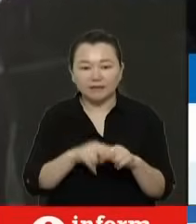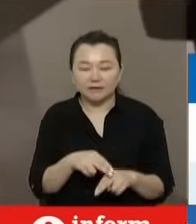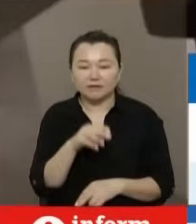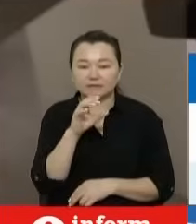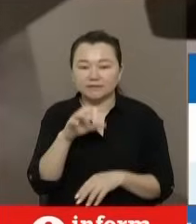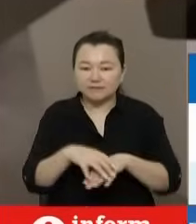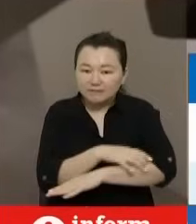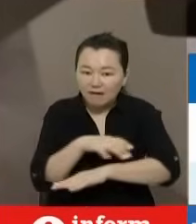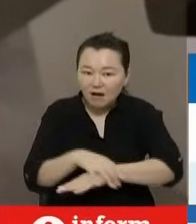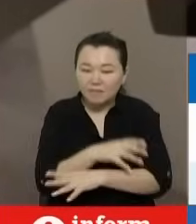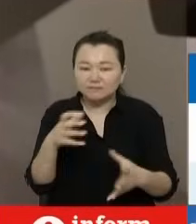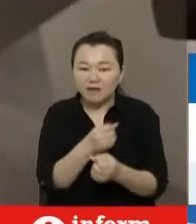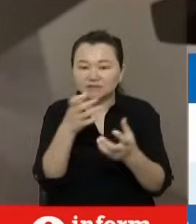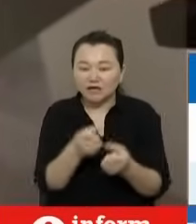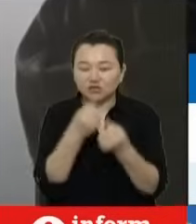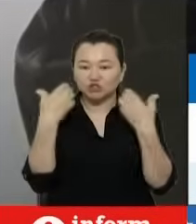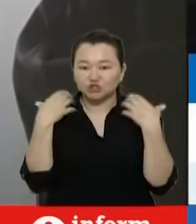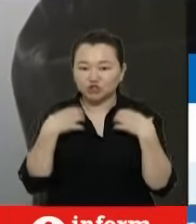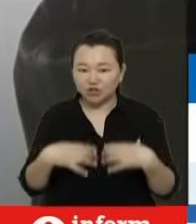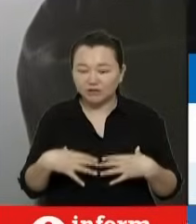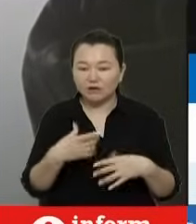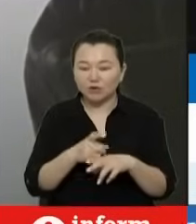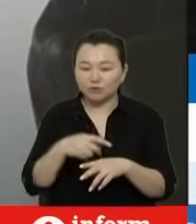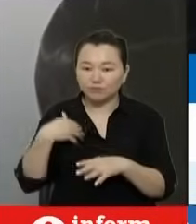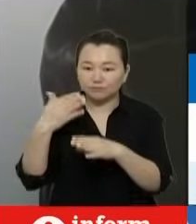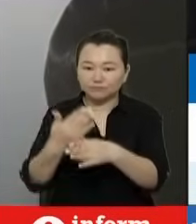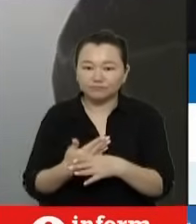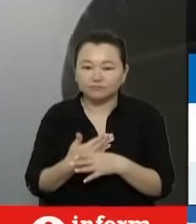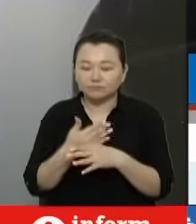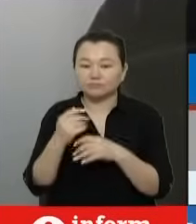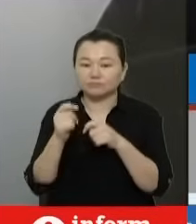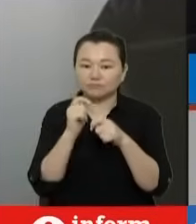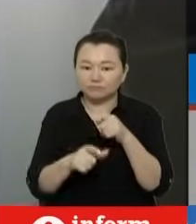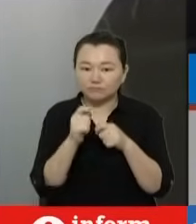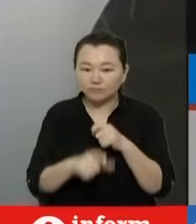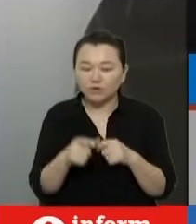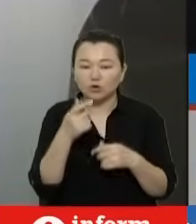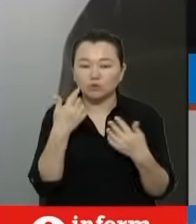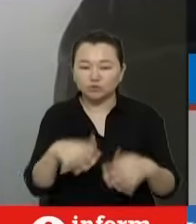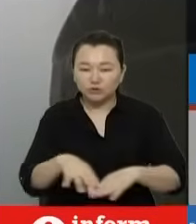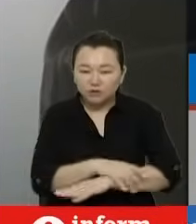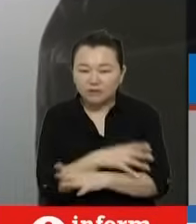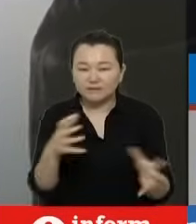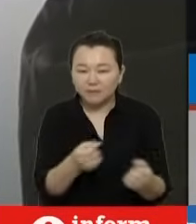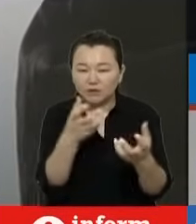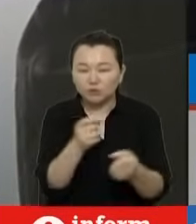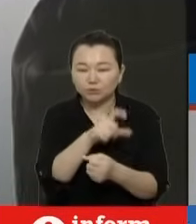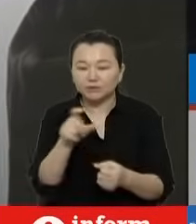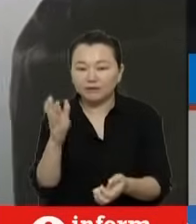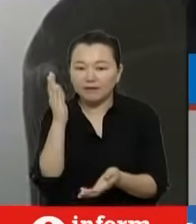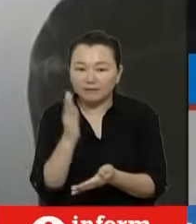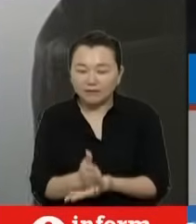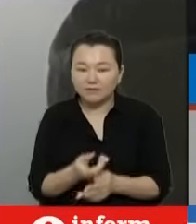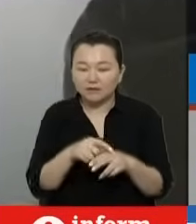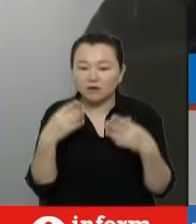сапогами, спасательные жилеты, которые наши спонсоры нам предоставили. И мы в этих жилетах, сапогах уже эвакуируем людей. Мы